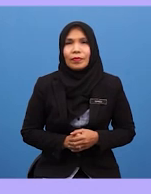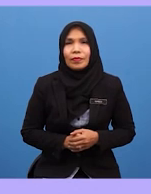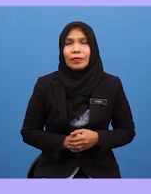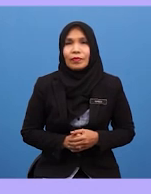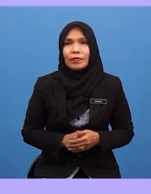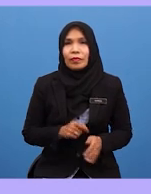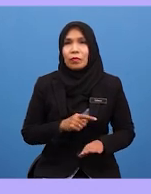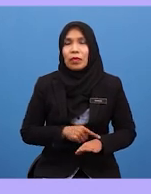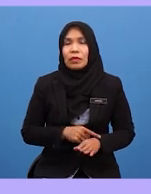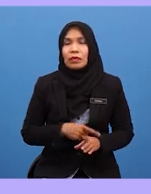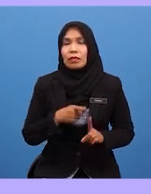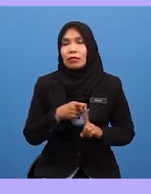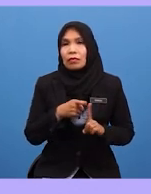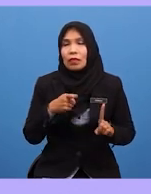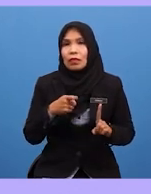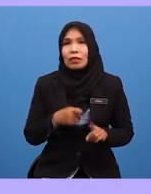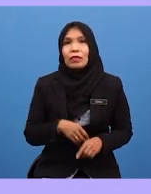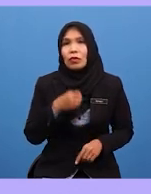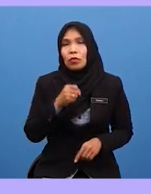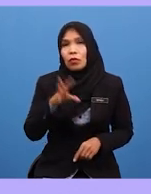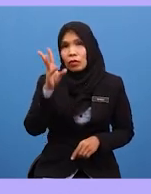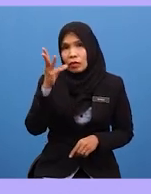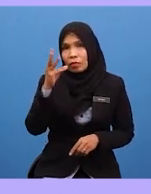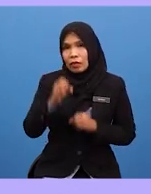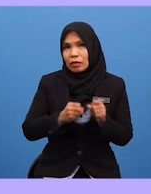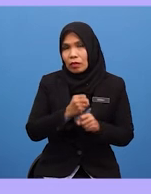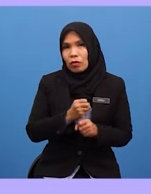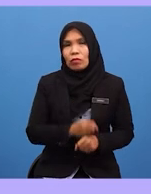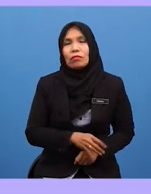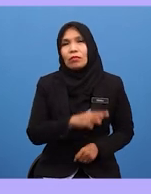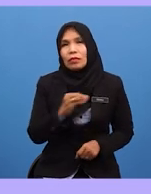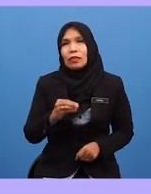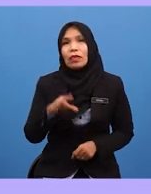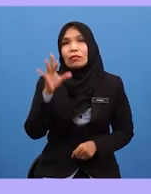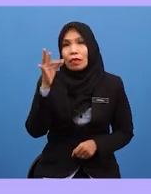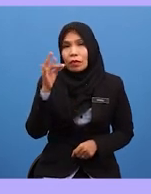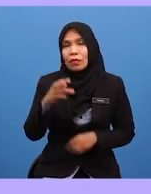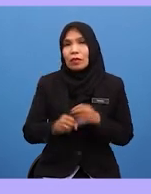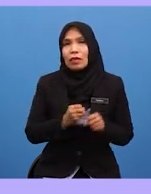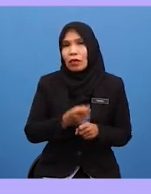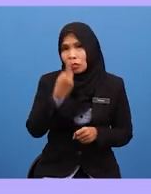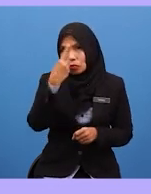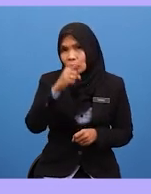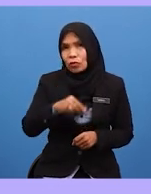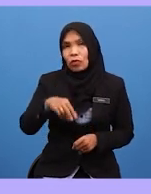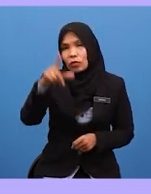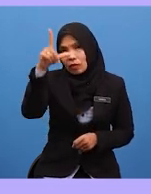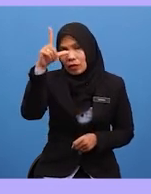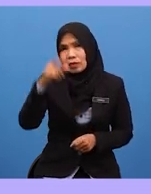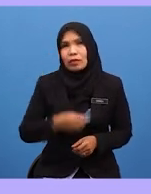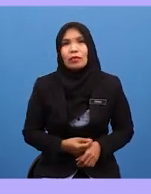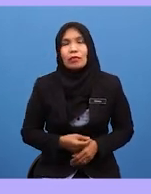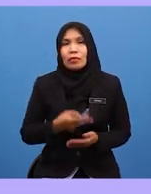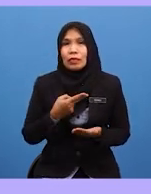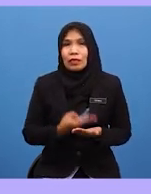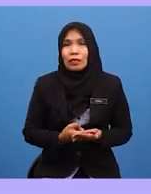usia dari 16 tahun untuk perempuan dan 18 tahun untuk lelaki hingga